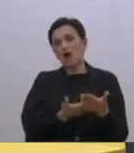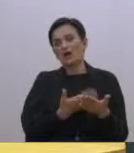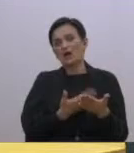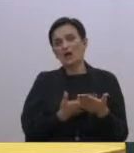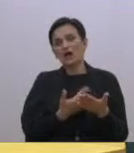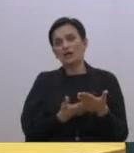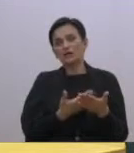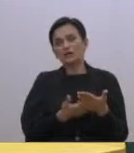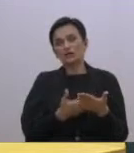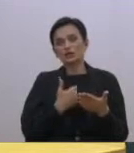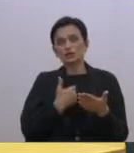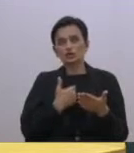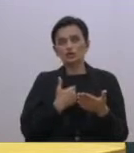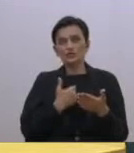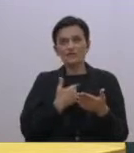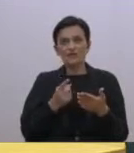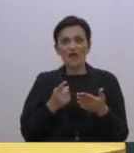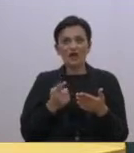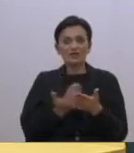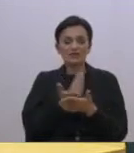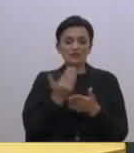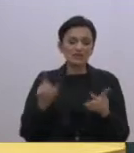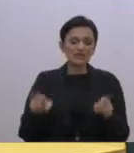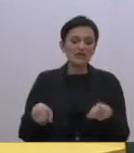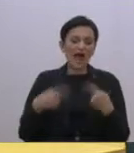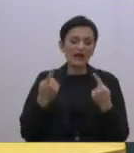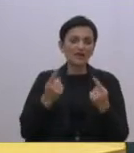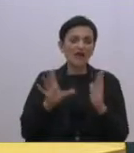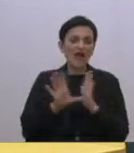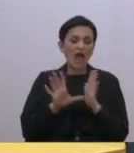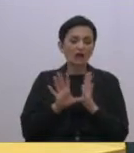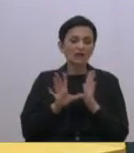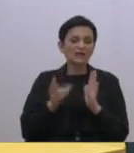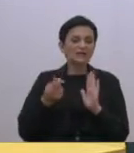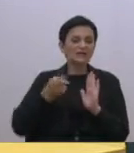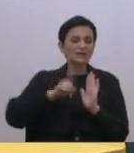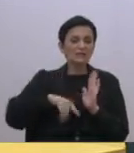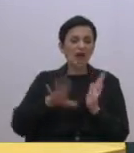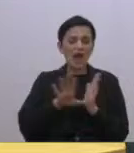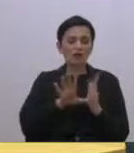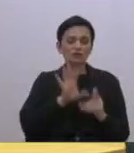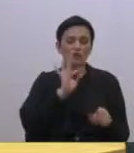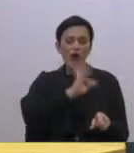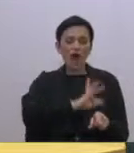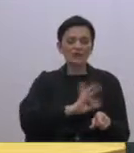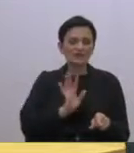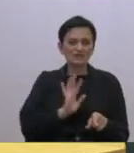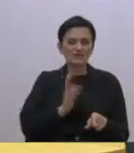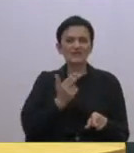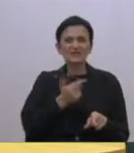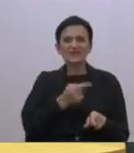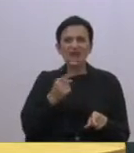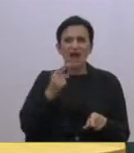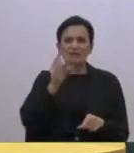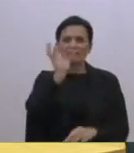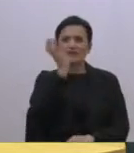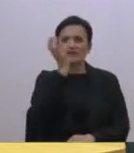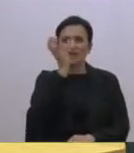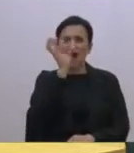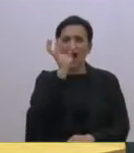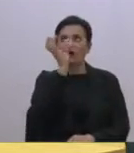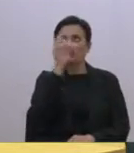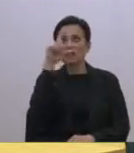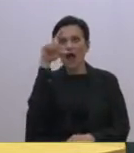ვითომ განახლებად ენერგიებზე ვზრუნავთ და IAP ელექტროენერგიას არ ვიყენებთ და კიდე რაღაცა ნატურების ისინი გვაქვს